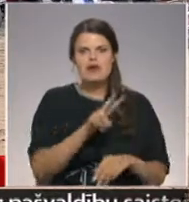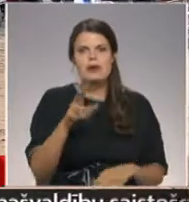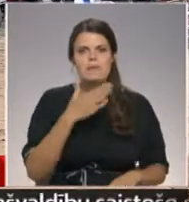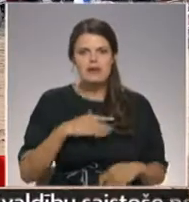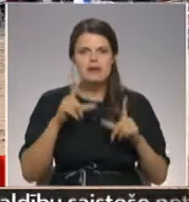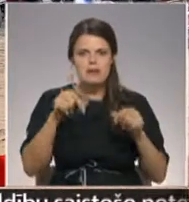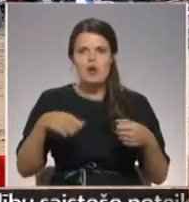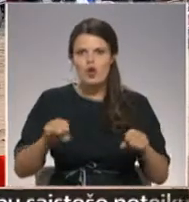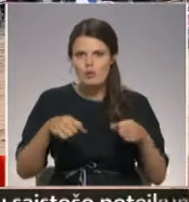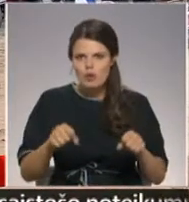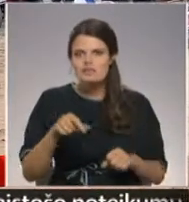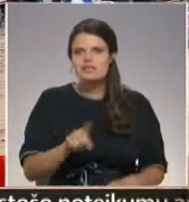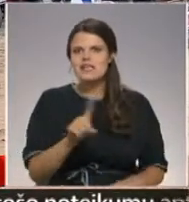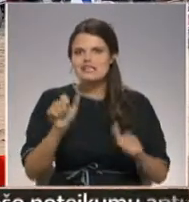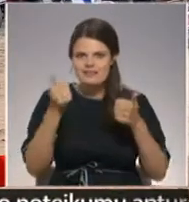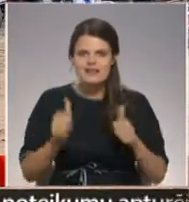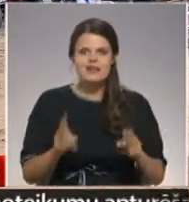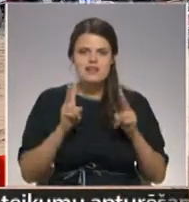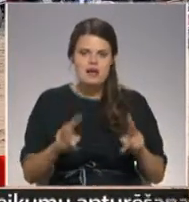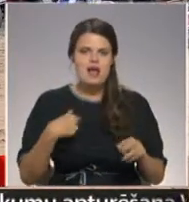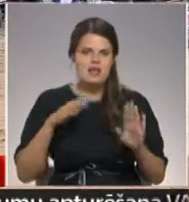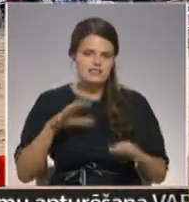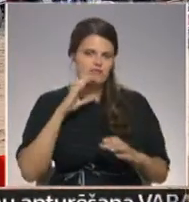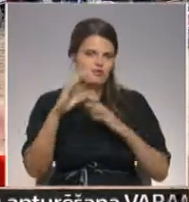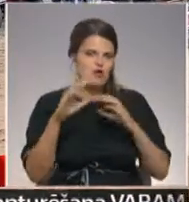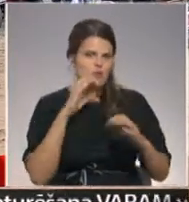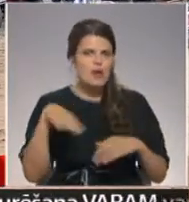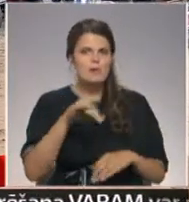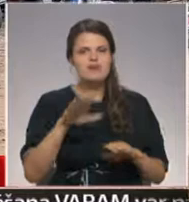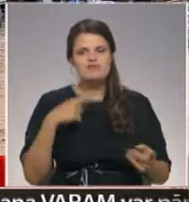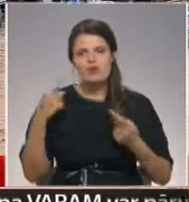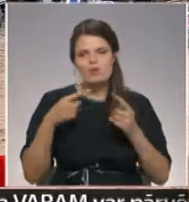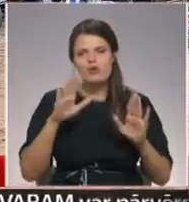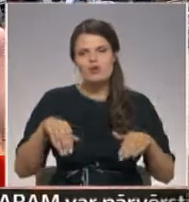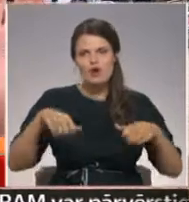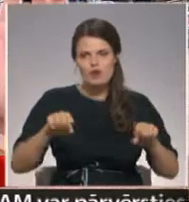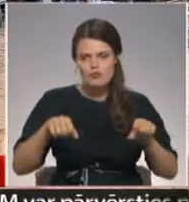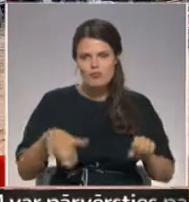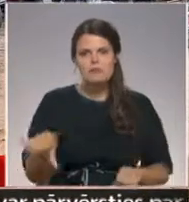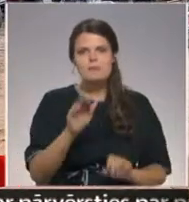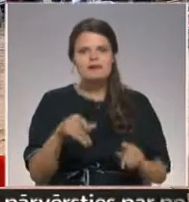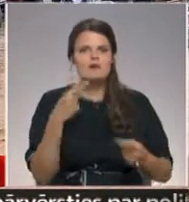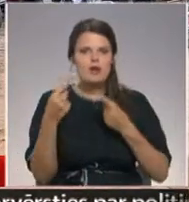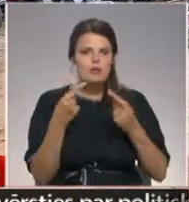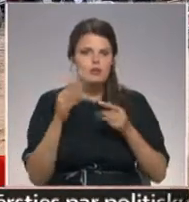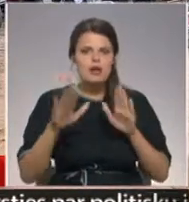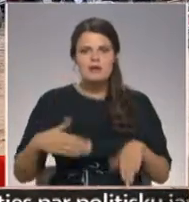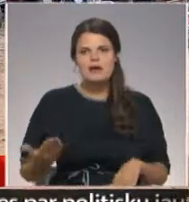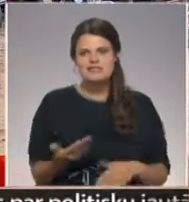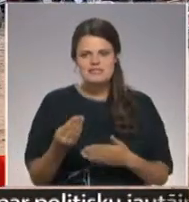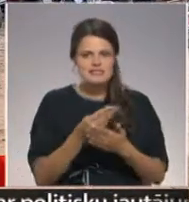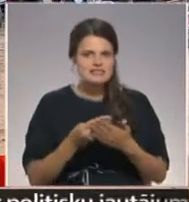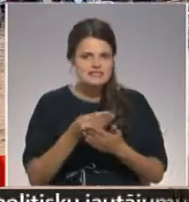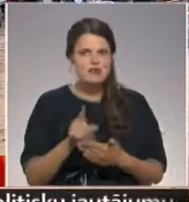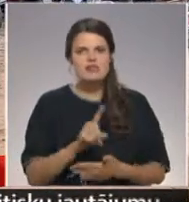ar motociklu. Un tas ir veids, kā es ar viņu varu komunicēt. Mēs varam runāt par močiem, mēs varam runāt par dzīves jēgu. Un tā